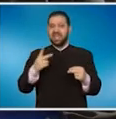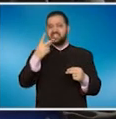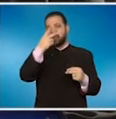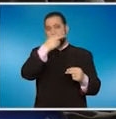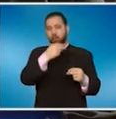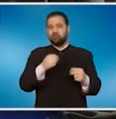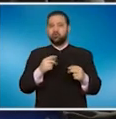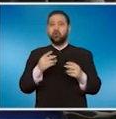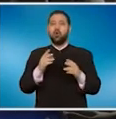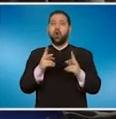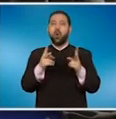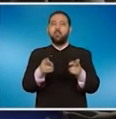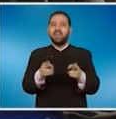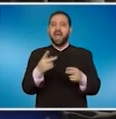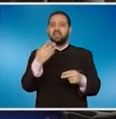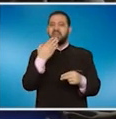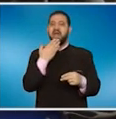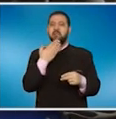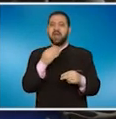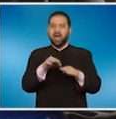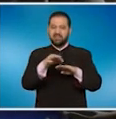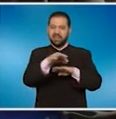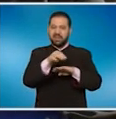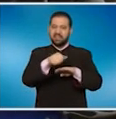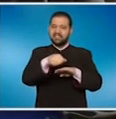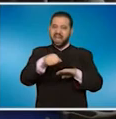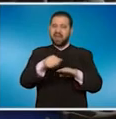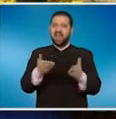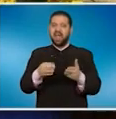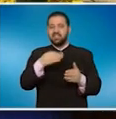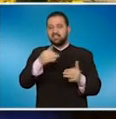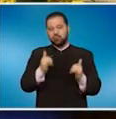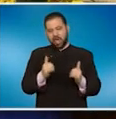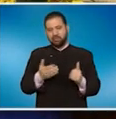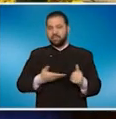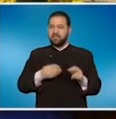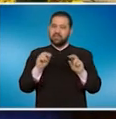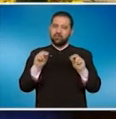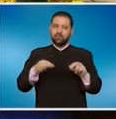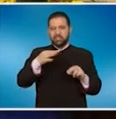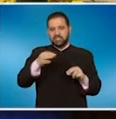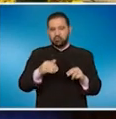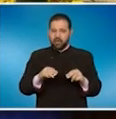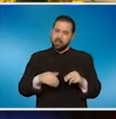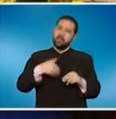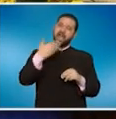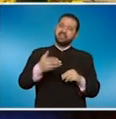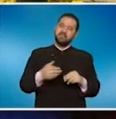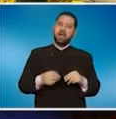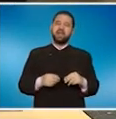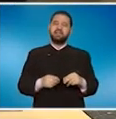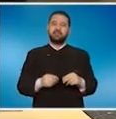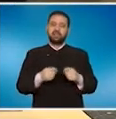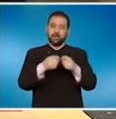asceza, înfrânarea, această încălțare de care vorbește aici. Și spune mai departe în versetul